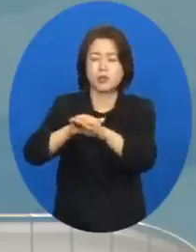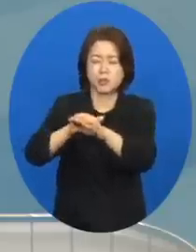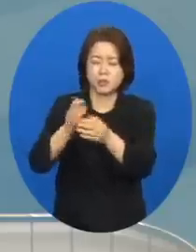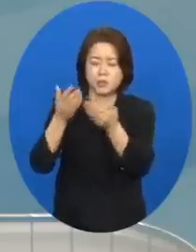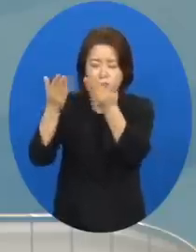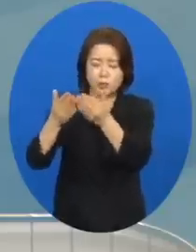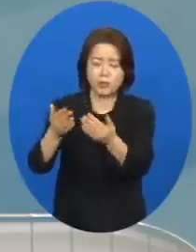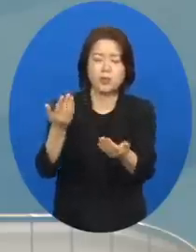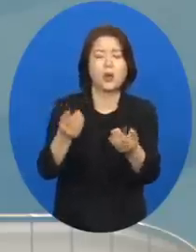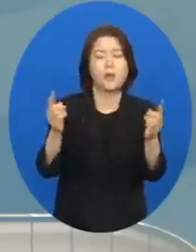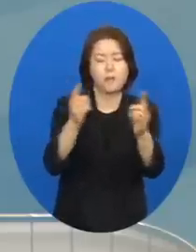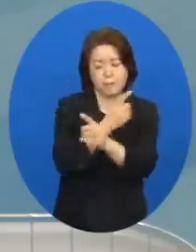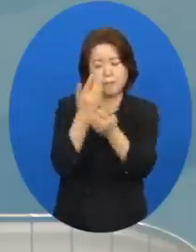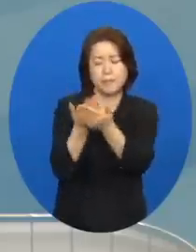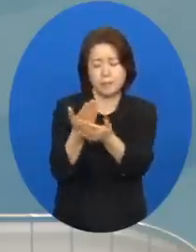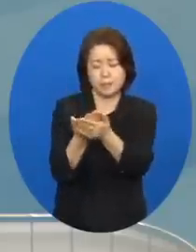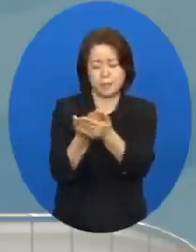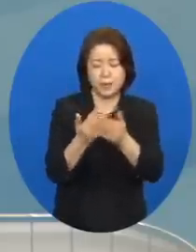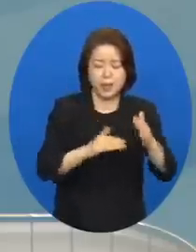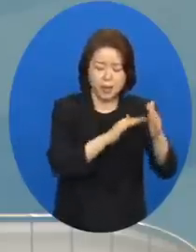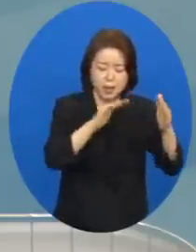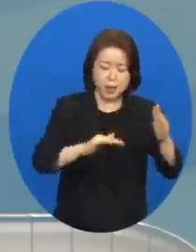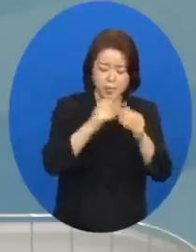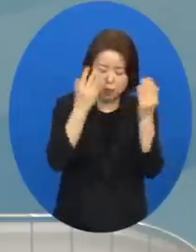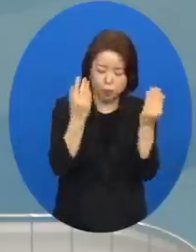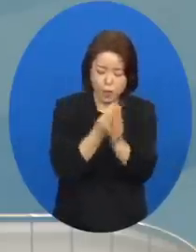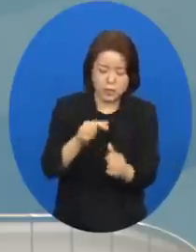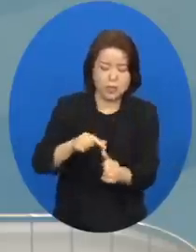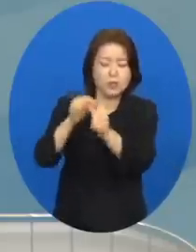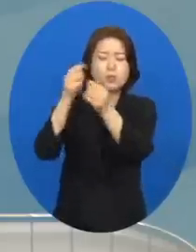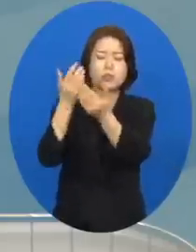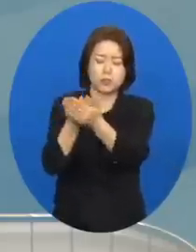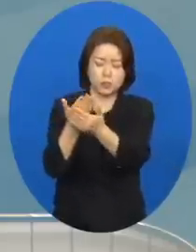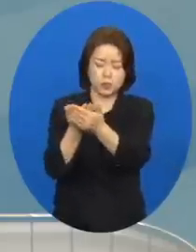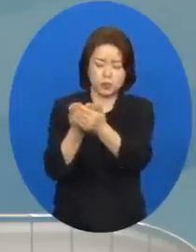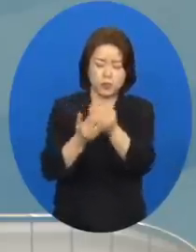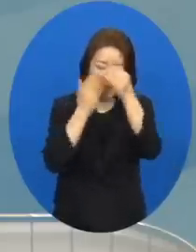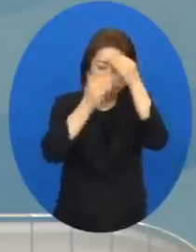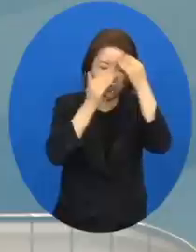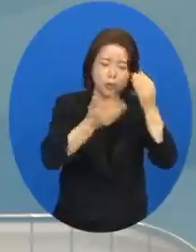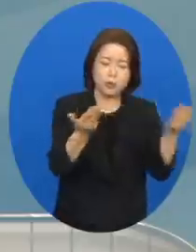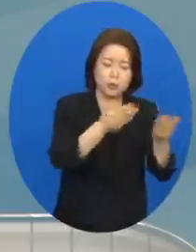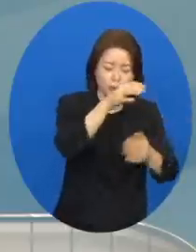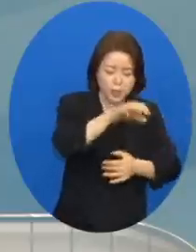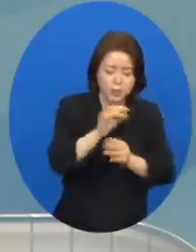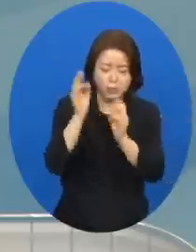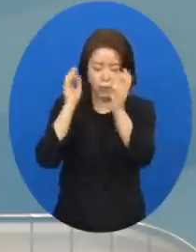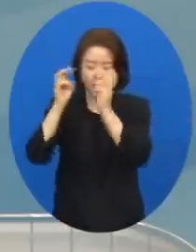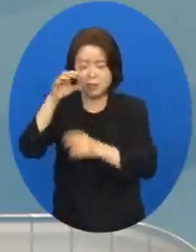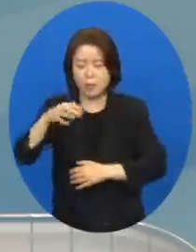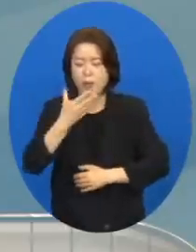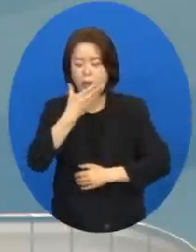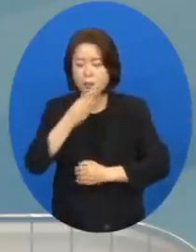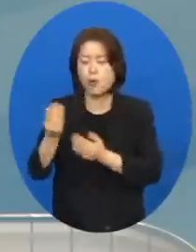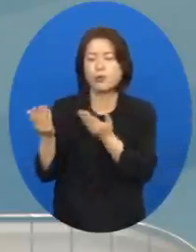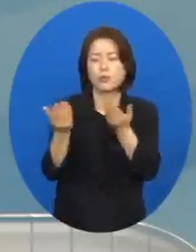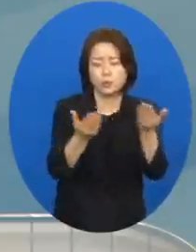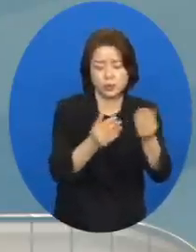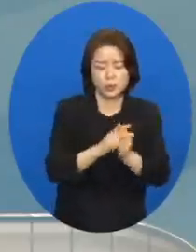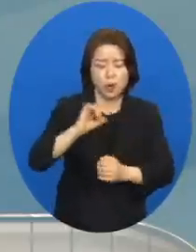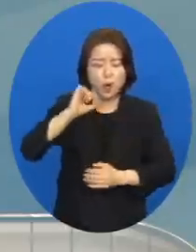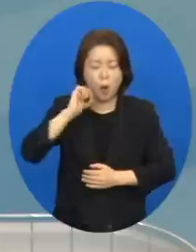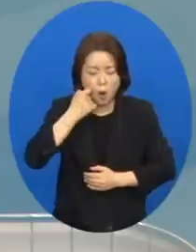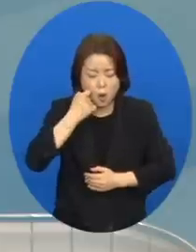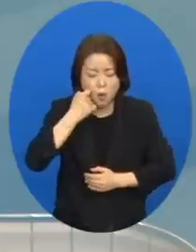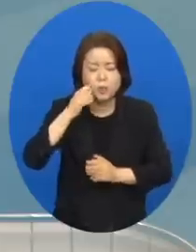고쳐주소서. 가정에 완전한 구원을 주소서. 성도들의 일터와 기업에 복을 주셔서 어렵고